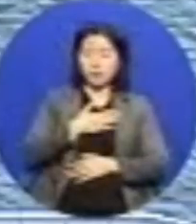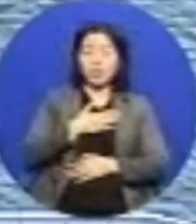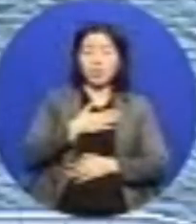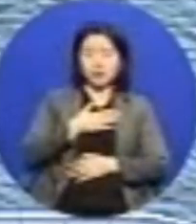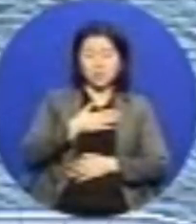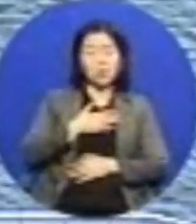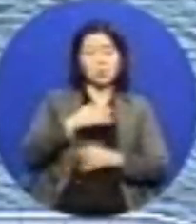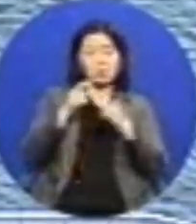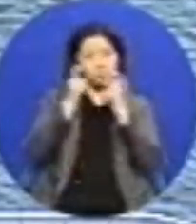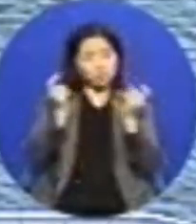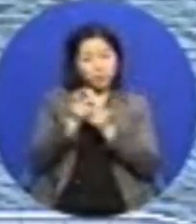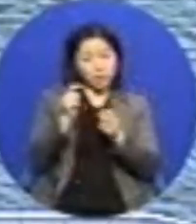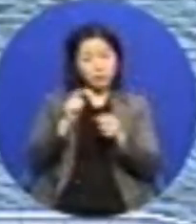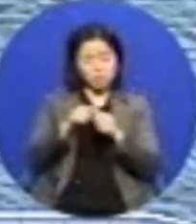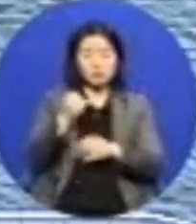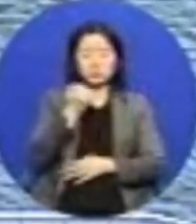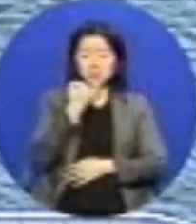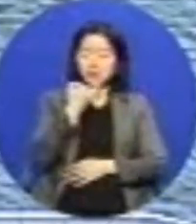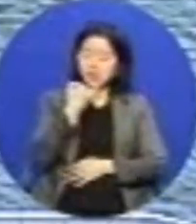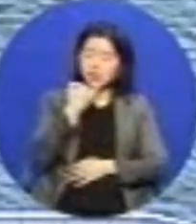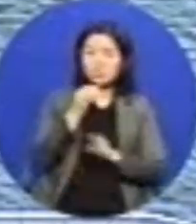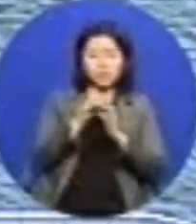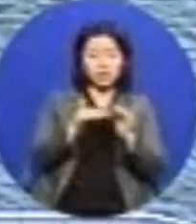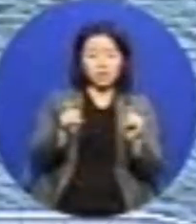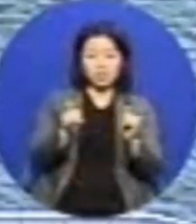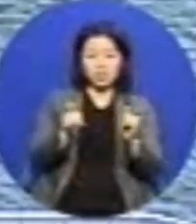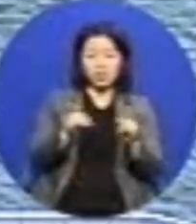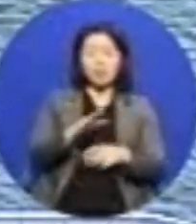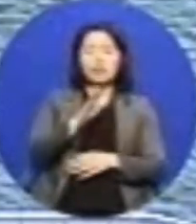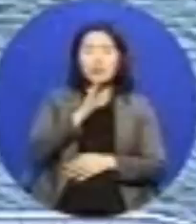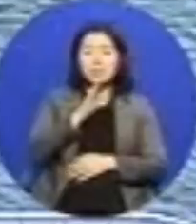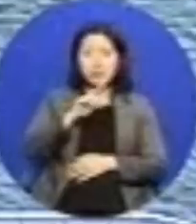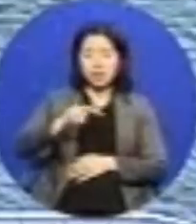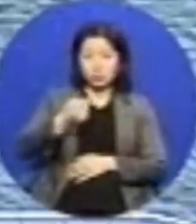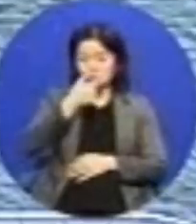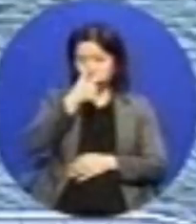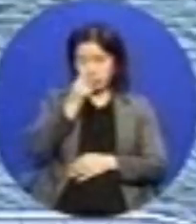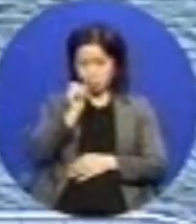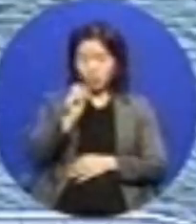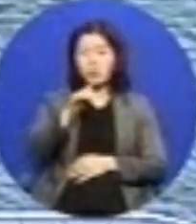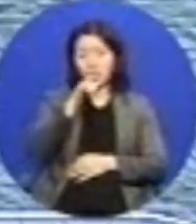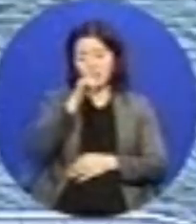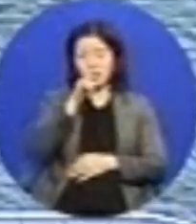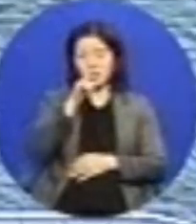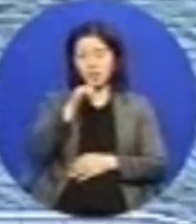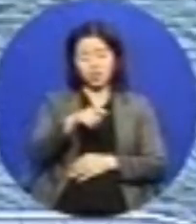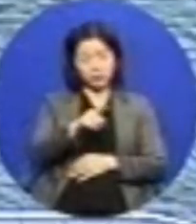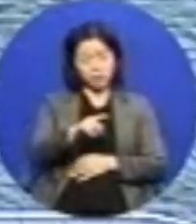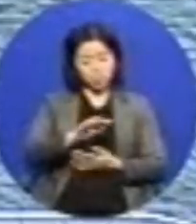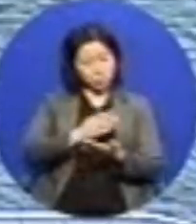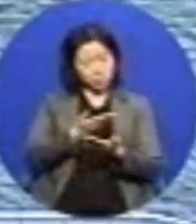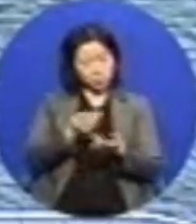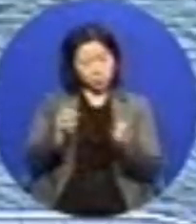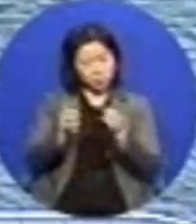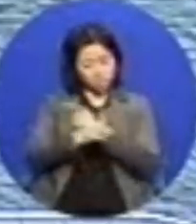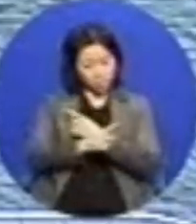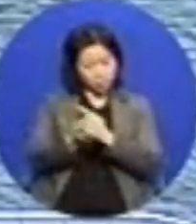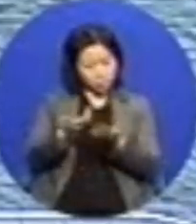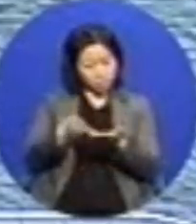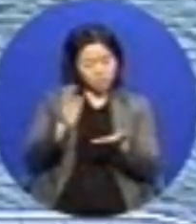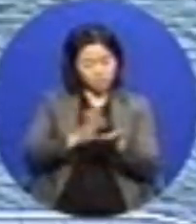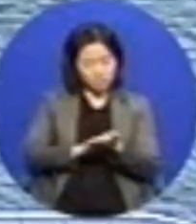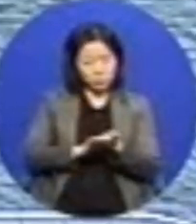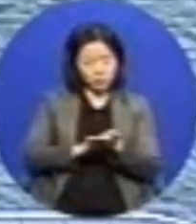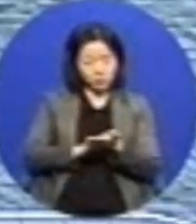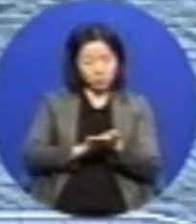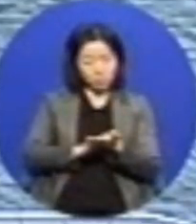나름대로 괜찮은 사람인데 그래도 부족한 것이 조금 있어서 고걸 좀 고치면 쓸만한 목사